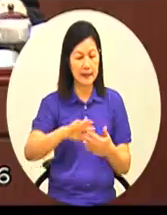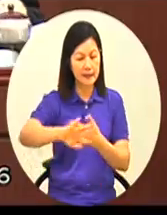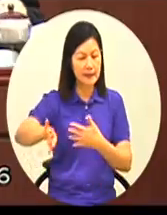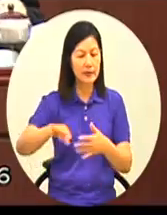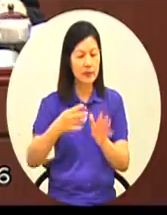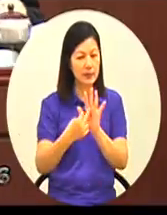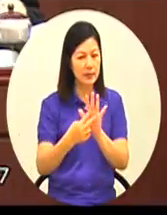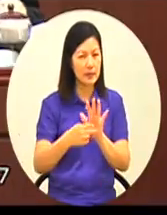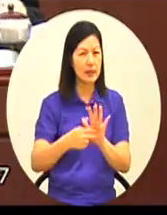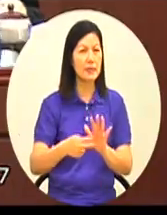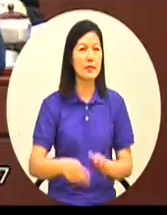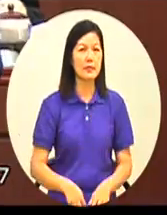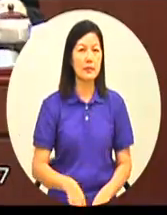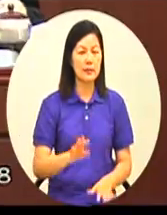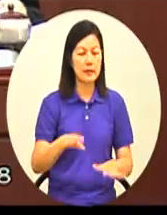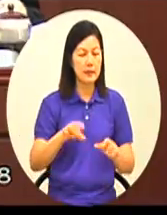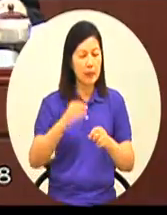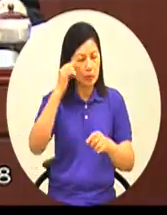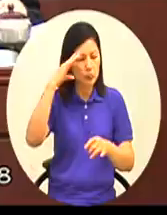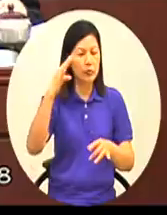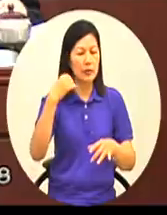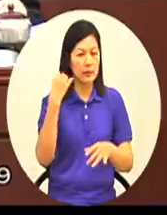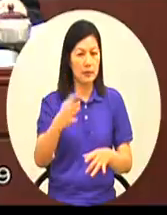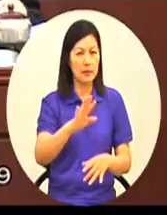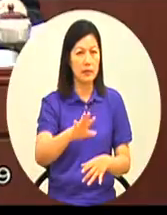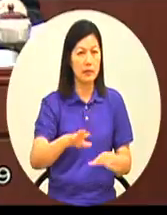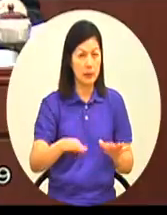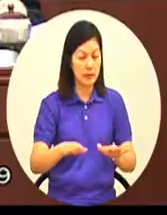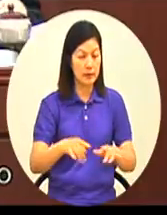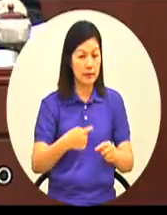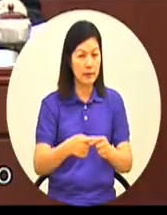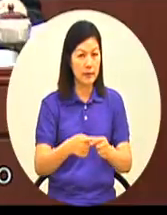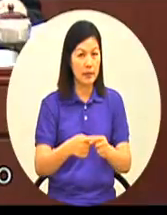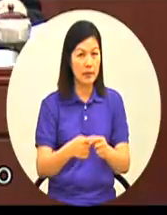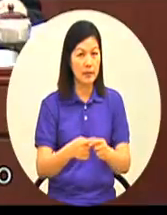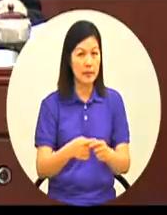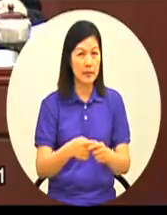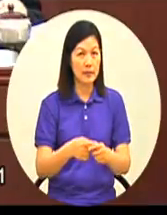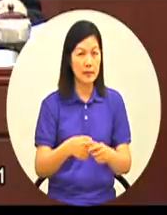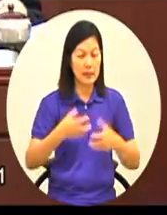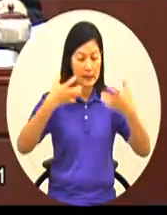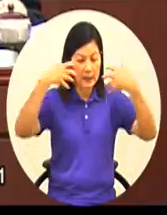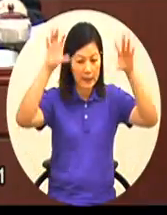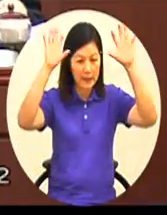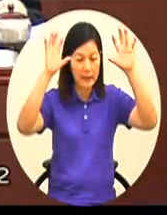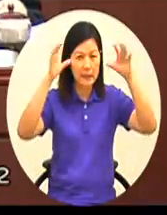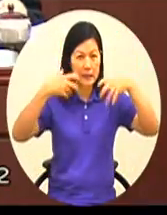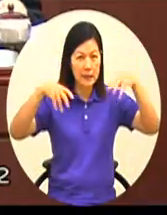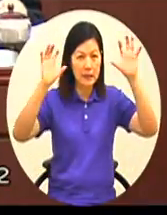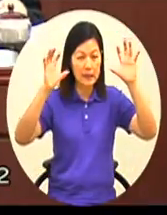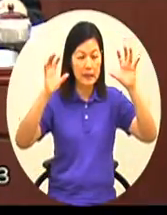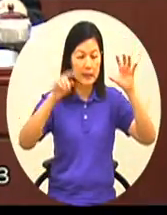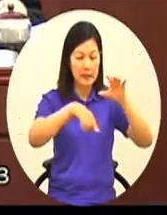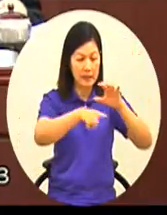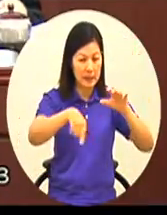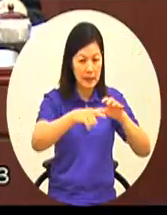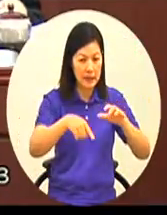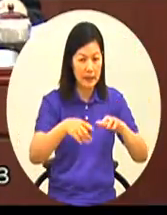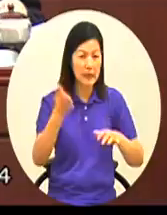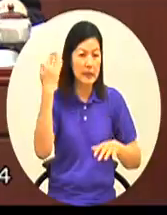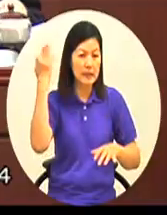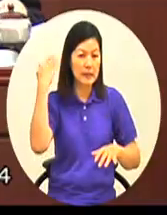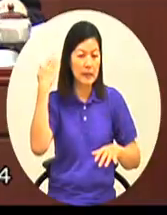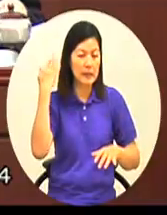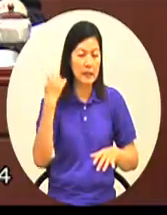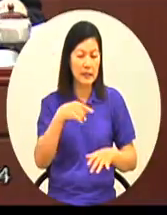我们今年的有一些创新的部分哦，包括我们今年那只花狮，哦，议员一定有看过，也跟过去的造型又更